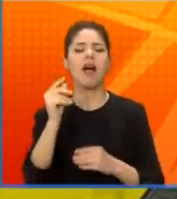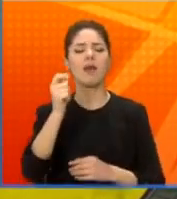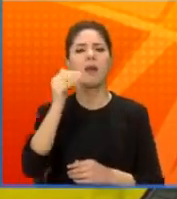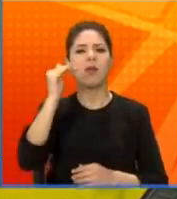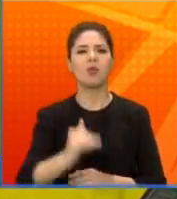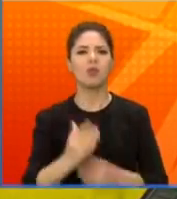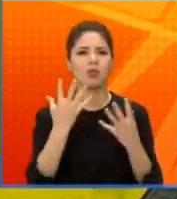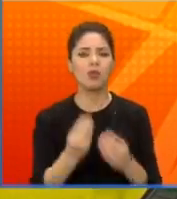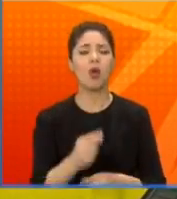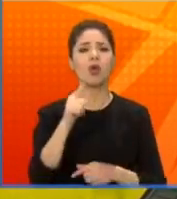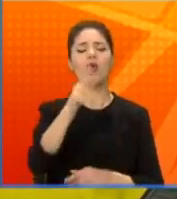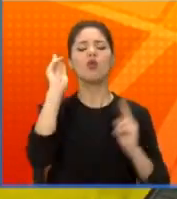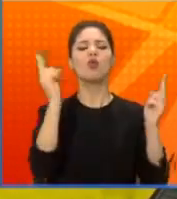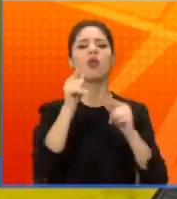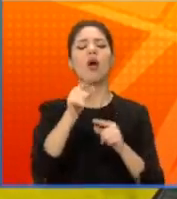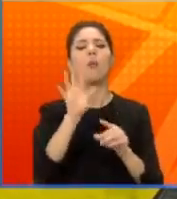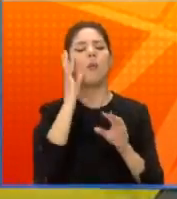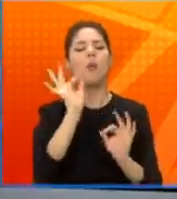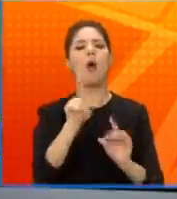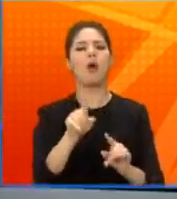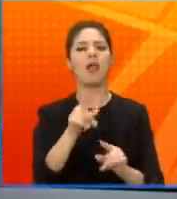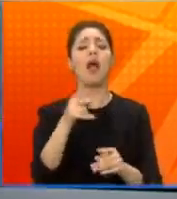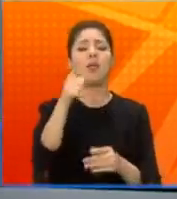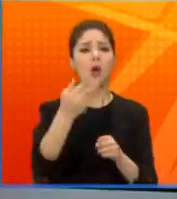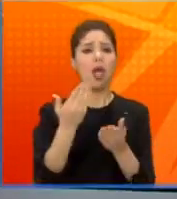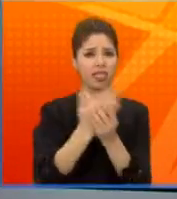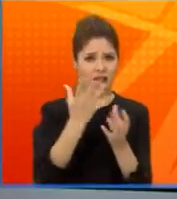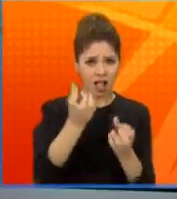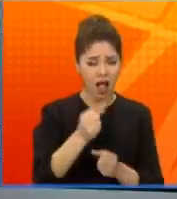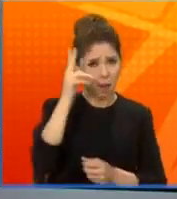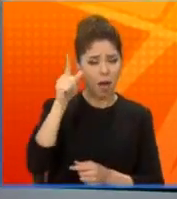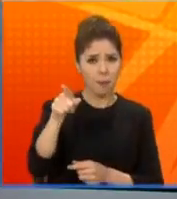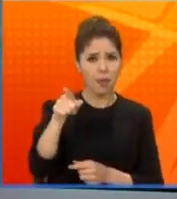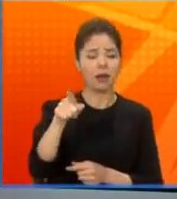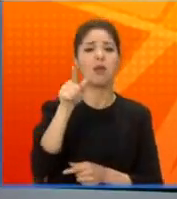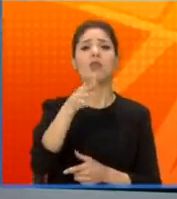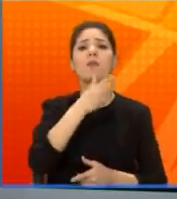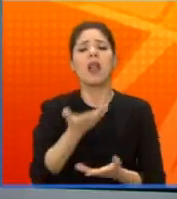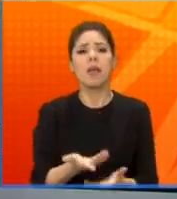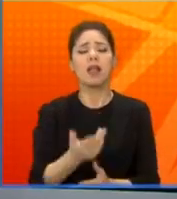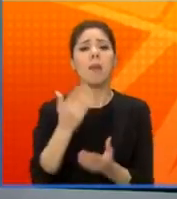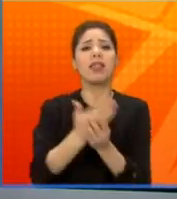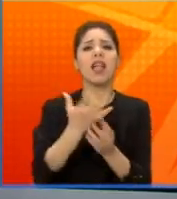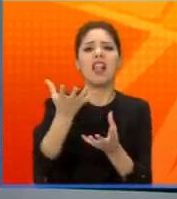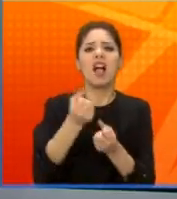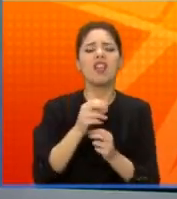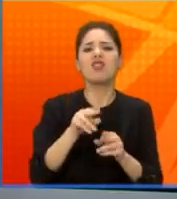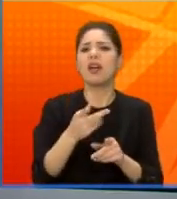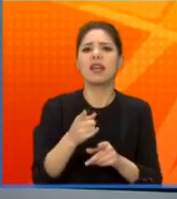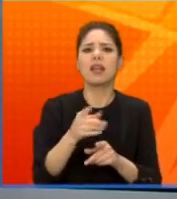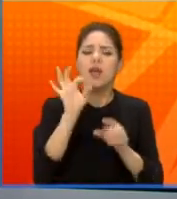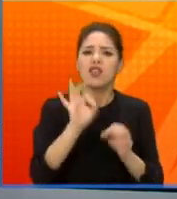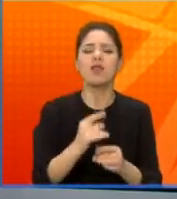hali böyle bir hal olsa gerek. Peki ya ders alır mı Amerika? Bunu bilemeyiz elbet ama sanki ders alınacak gibi şimdiden